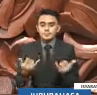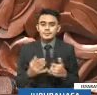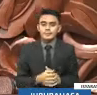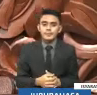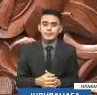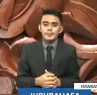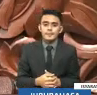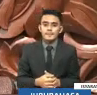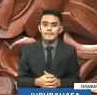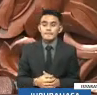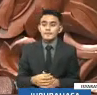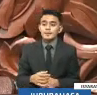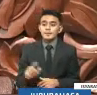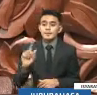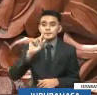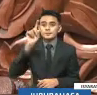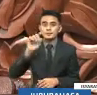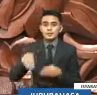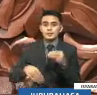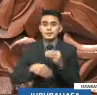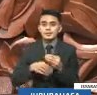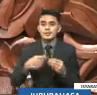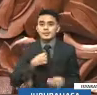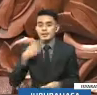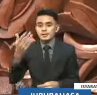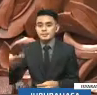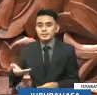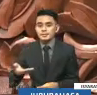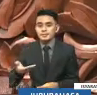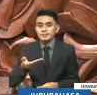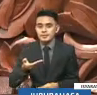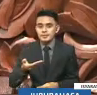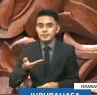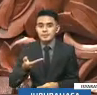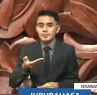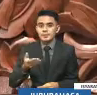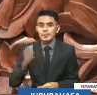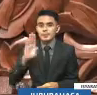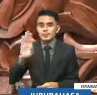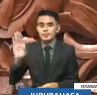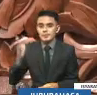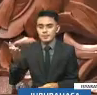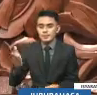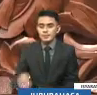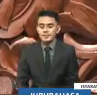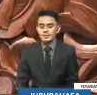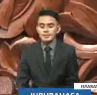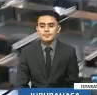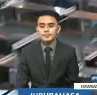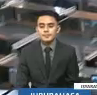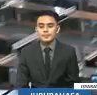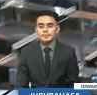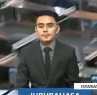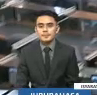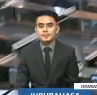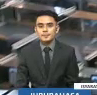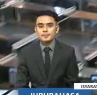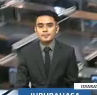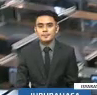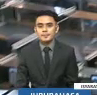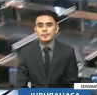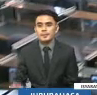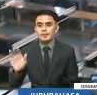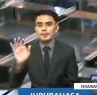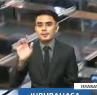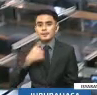Cik Menteri, soalan tambahan yang kedua saya jemput yang berhormat Bukit Bintang. Terima kasih ya, Datuk Seri